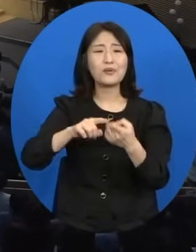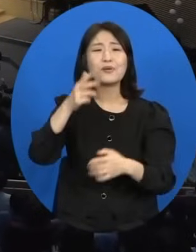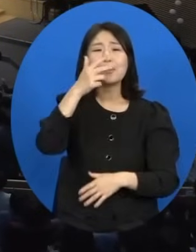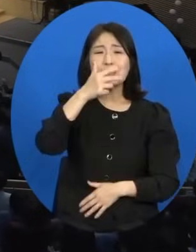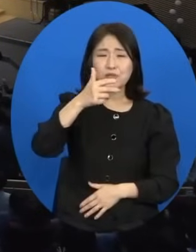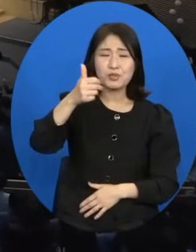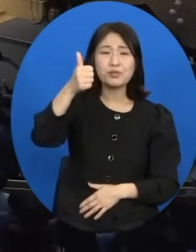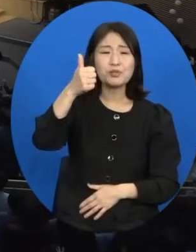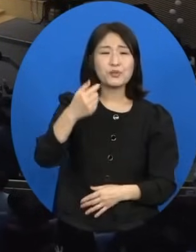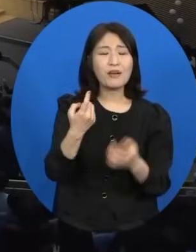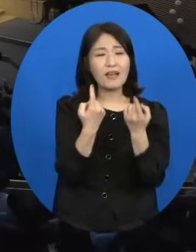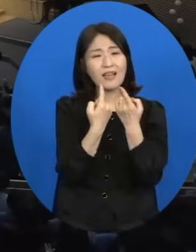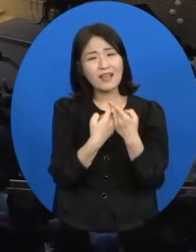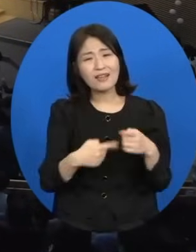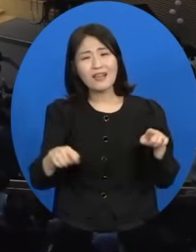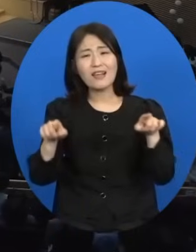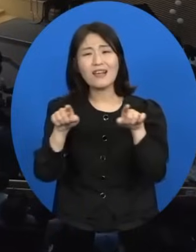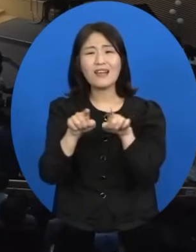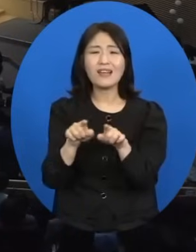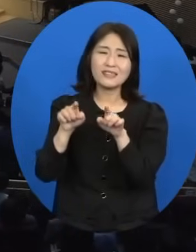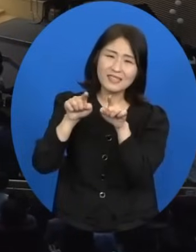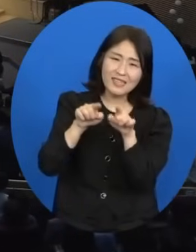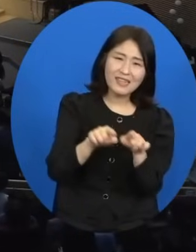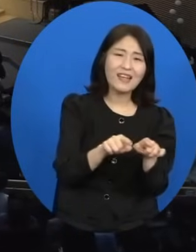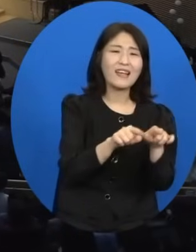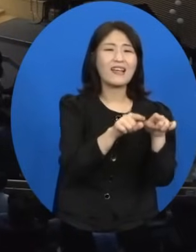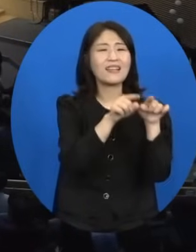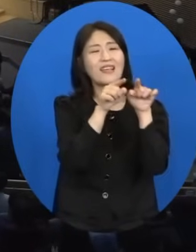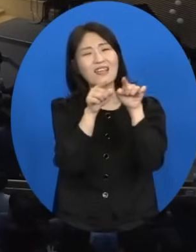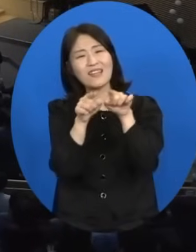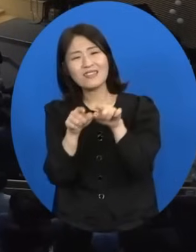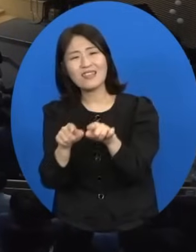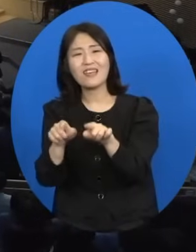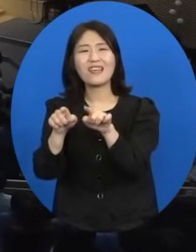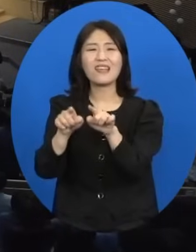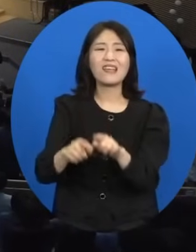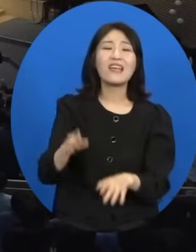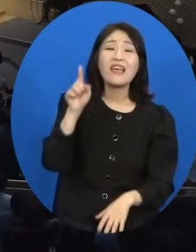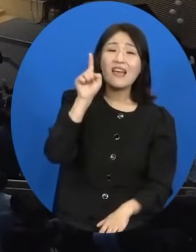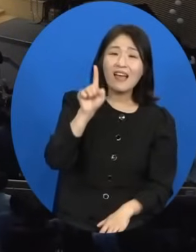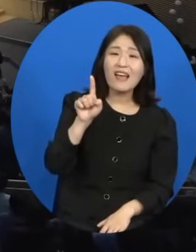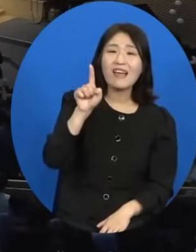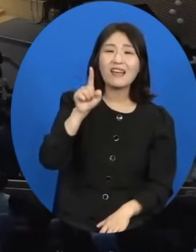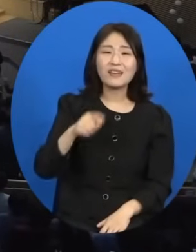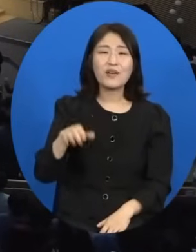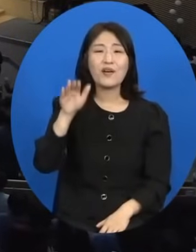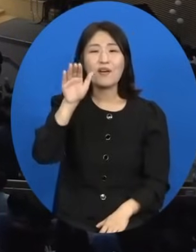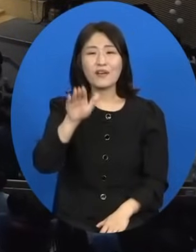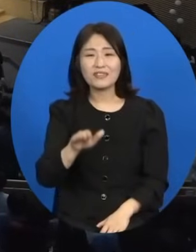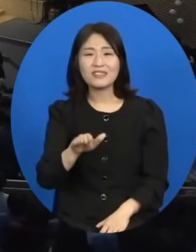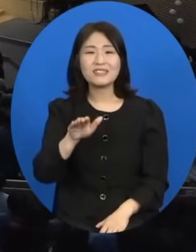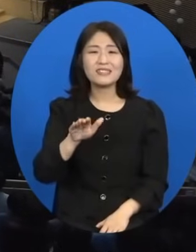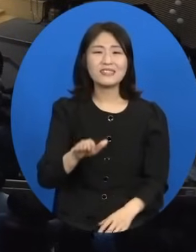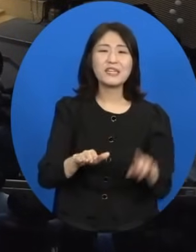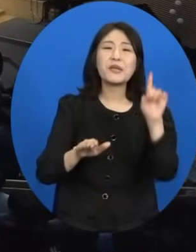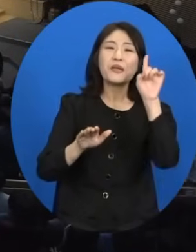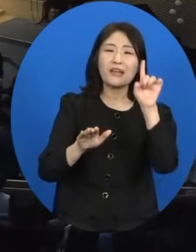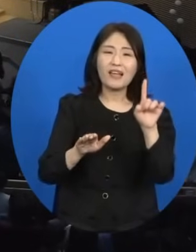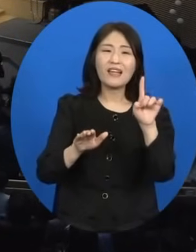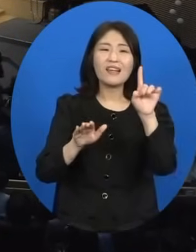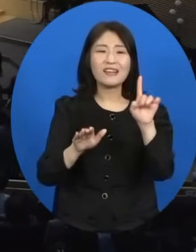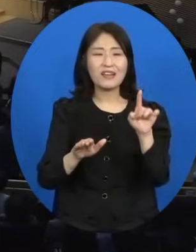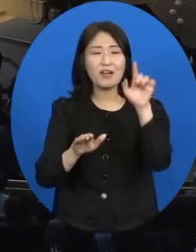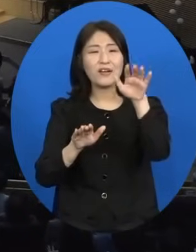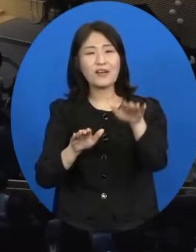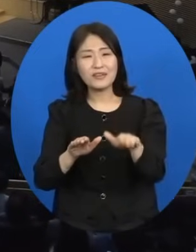인도하 주와 같이 가겠네 한거를